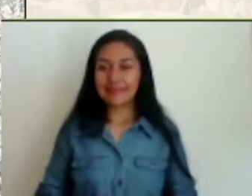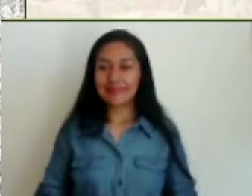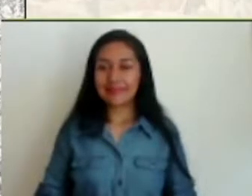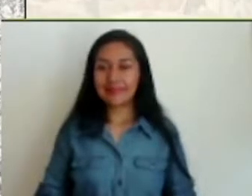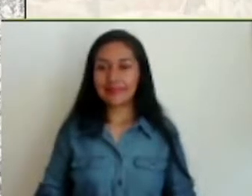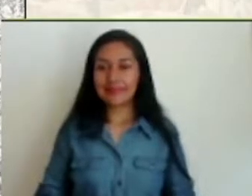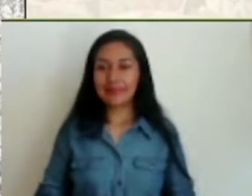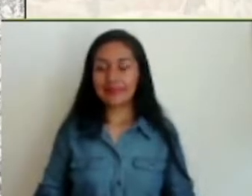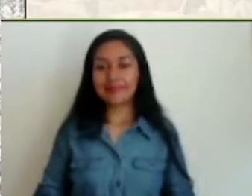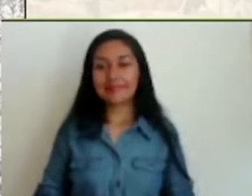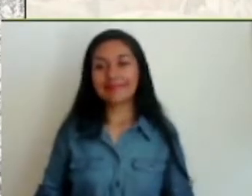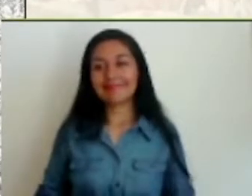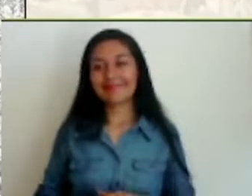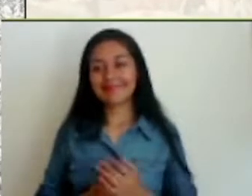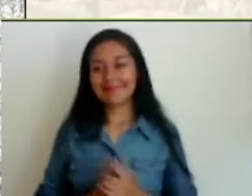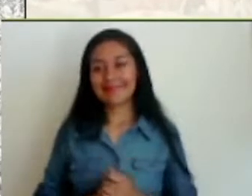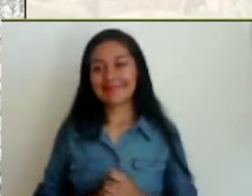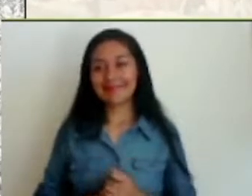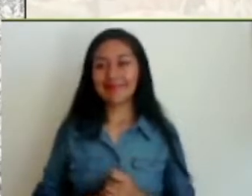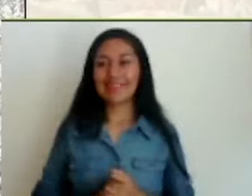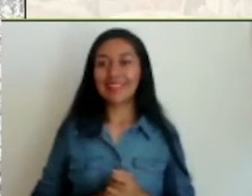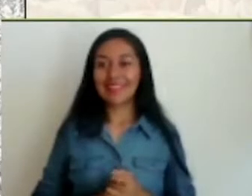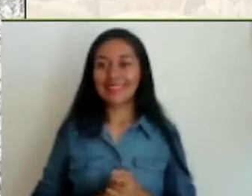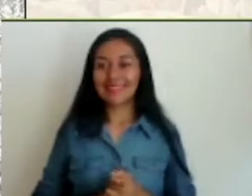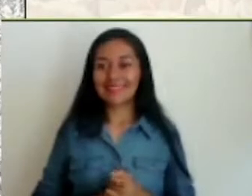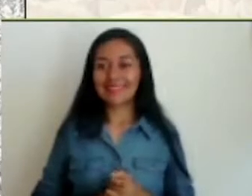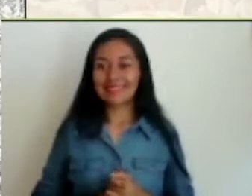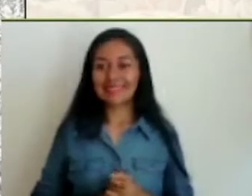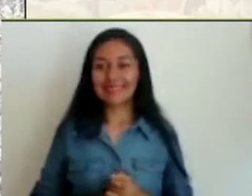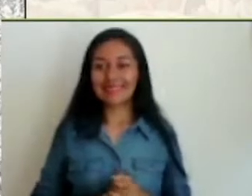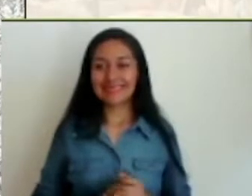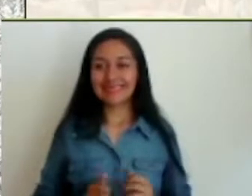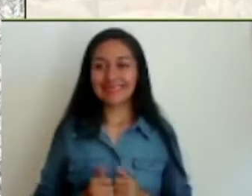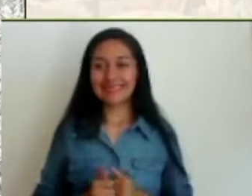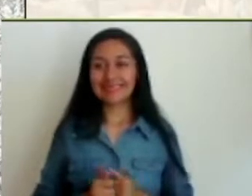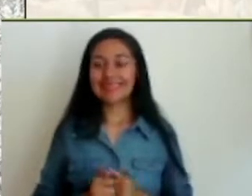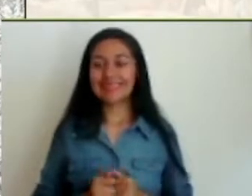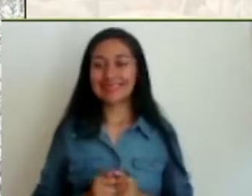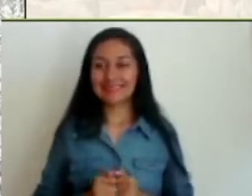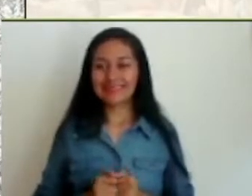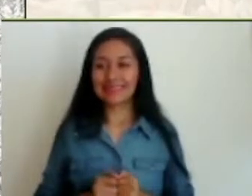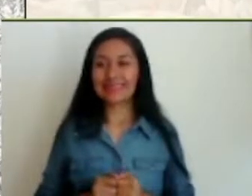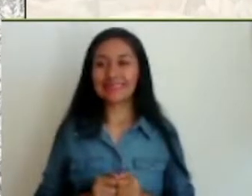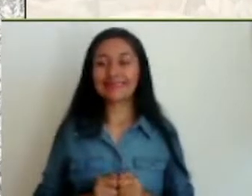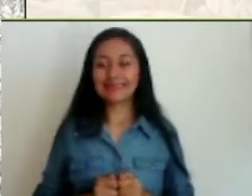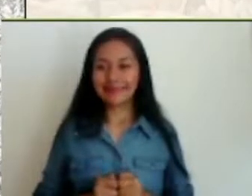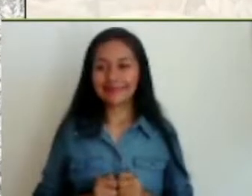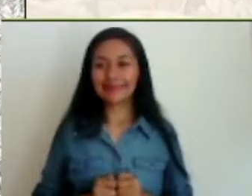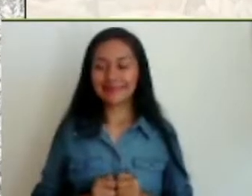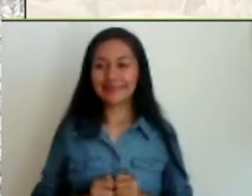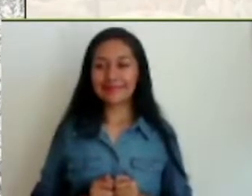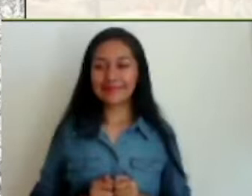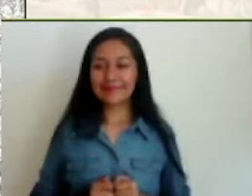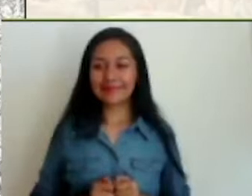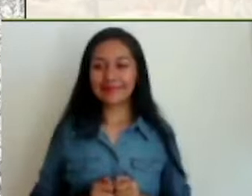tutto il popolo con alla testa i suoi rappresentanti dovrà recarsi per gli anni a venire a rendere omaggio alla Vergine per ricordare il giorno della cessazione